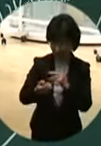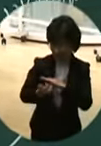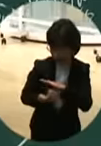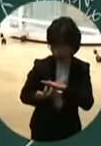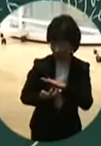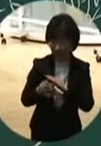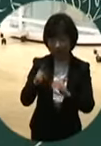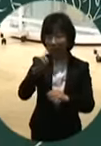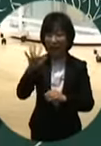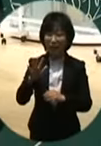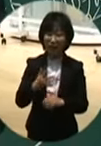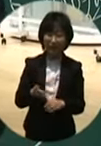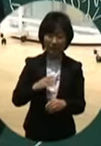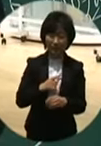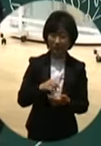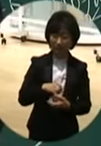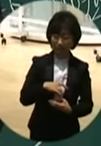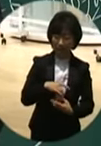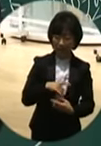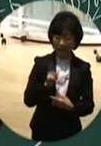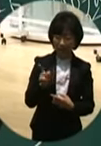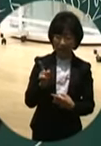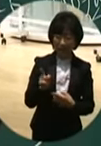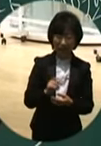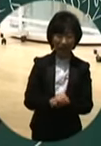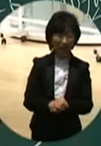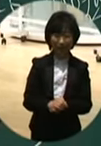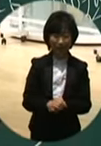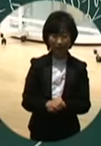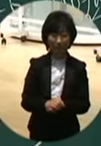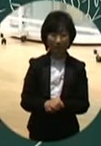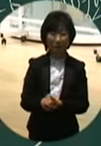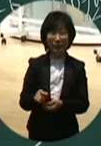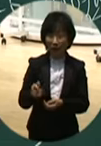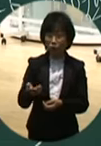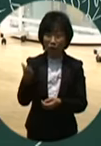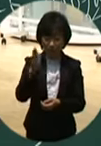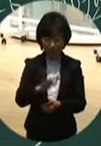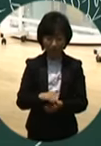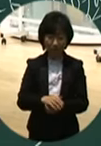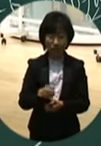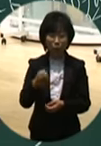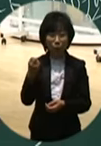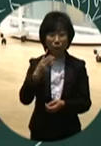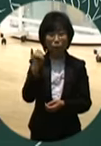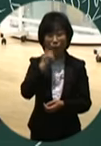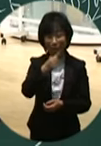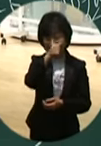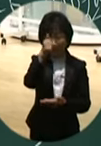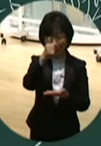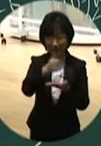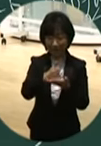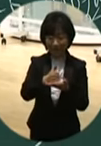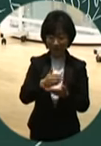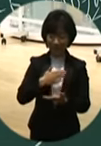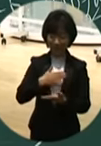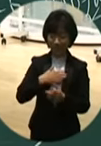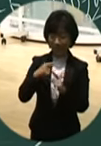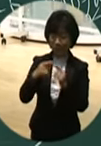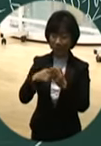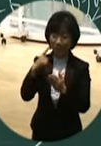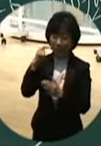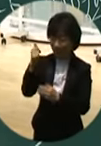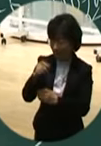respect you. 아, 우리 목사님은 정말 복음을 가진 분이구나. So, oh, our pastor truly has the